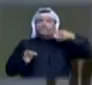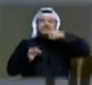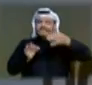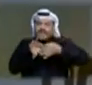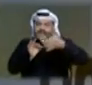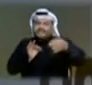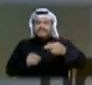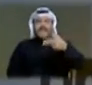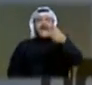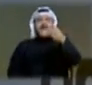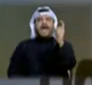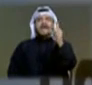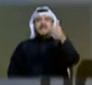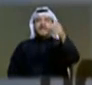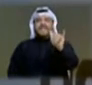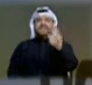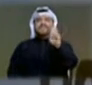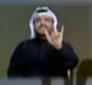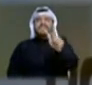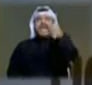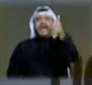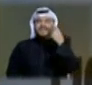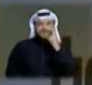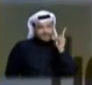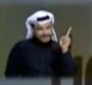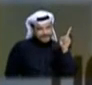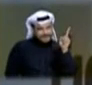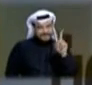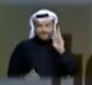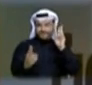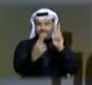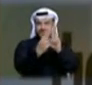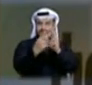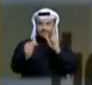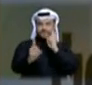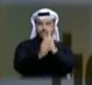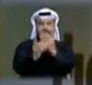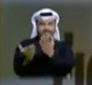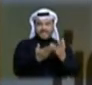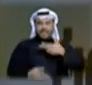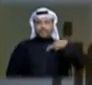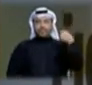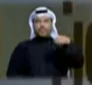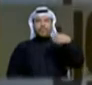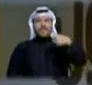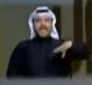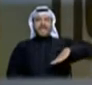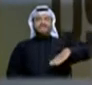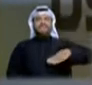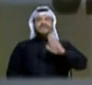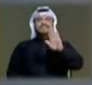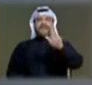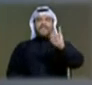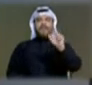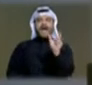بين البلدين. وزير الإعلام وزير الدولة لشؤون الشباب الشيخ سلمان لحمود الصباح أوضح خلال حفل التوقيع مع وزير